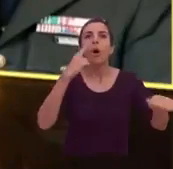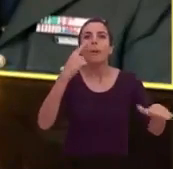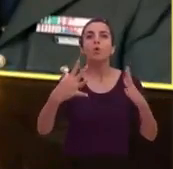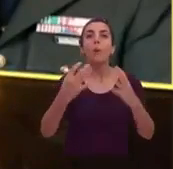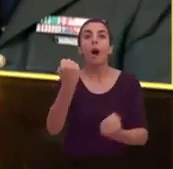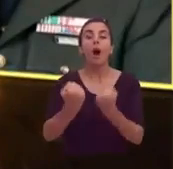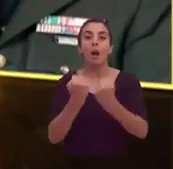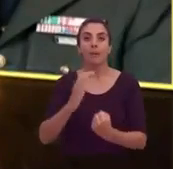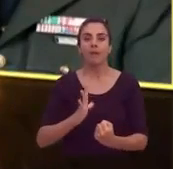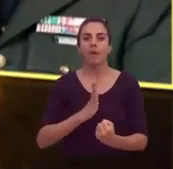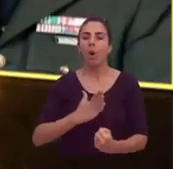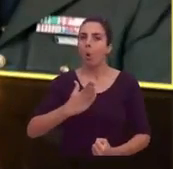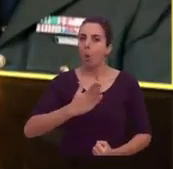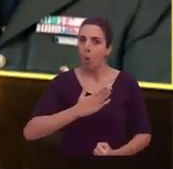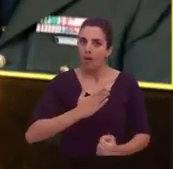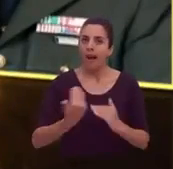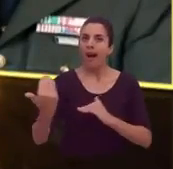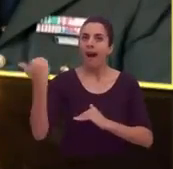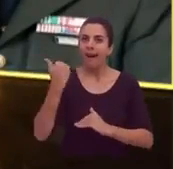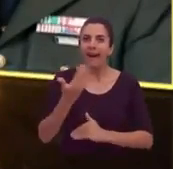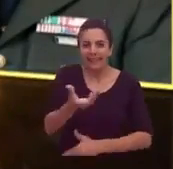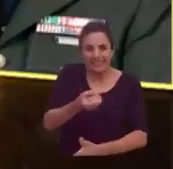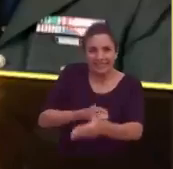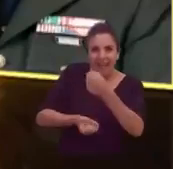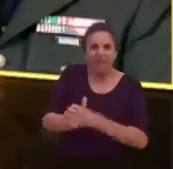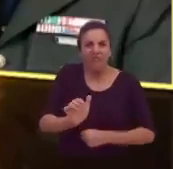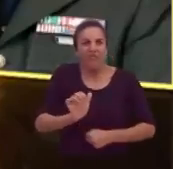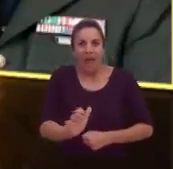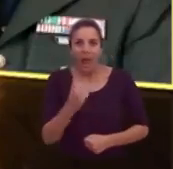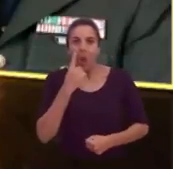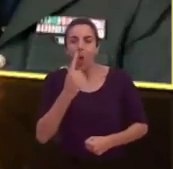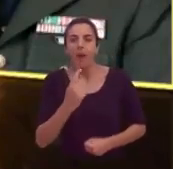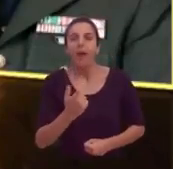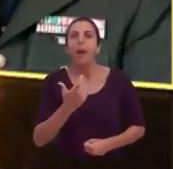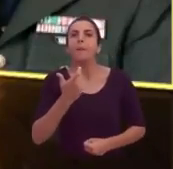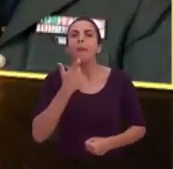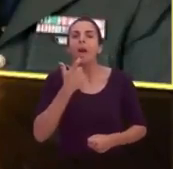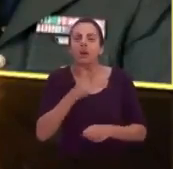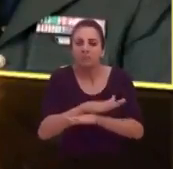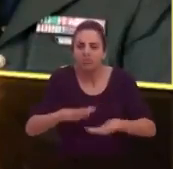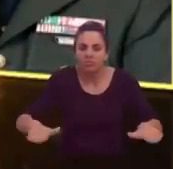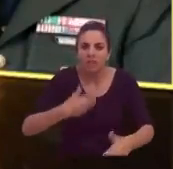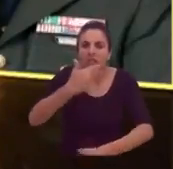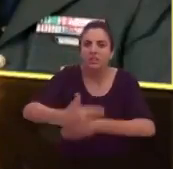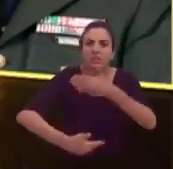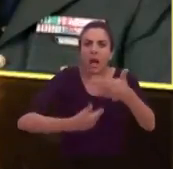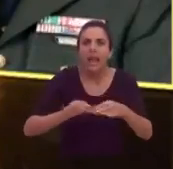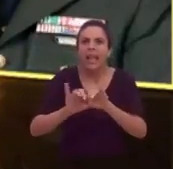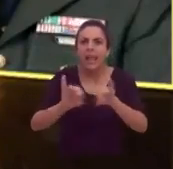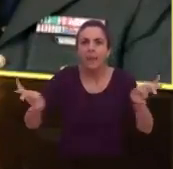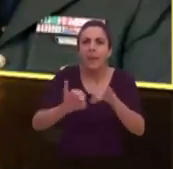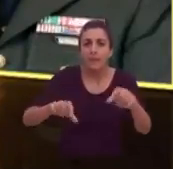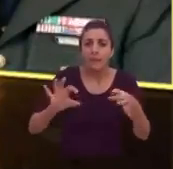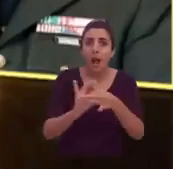var. Önünde ve arkasında çeki ve fren tertibatı olarak beyaz renkli atlas şeritler sarılı halatlar